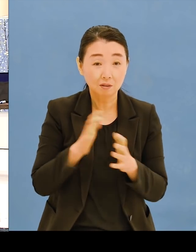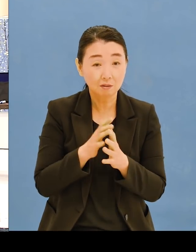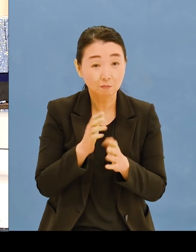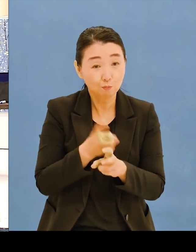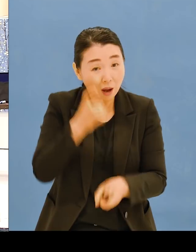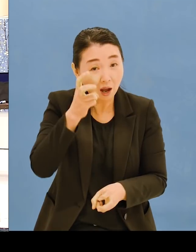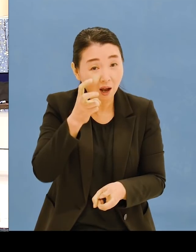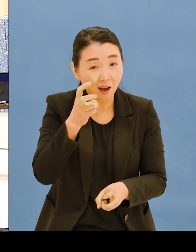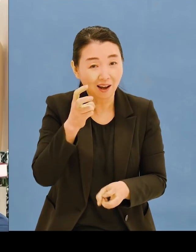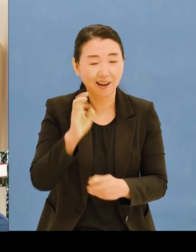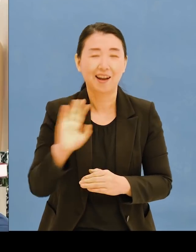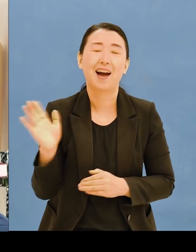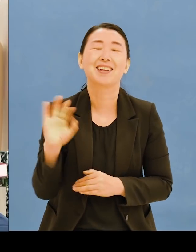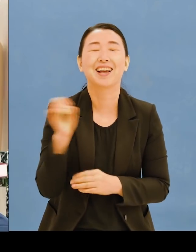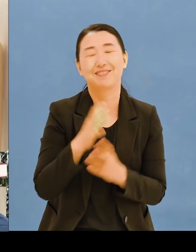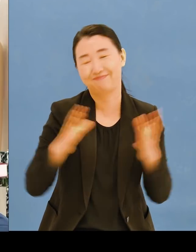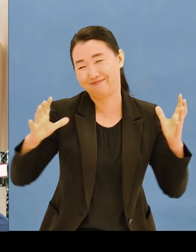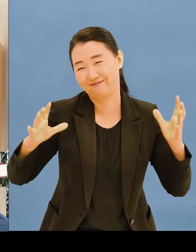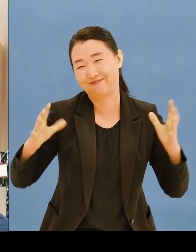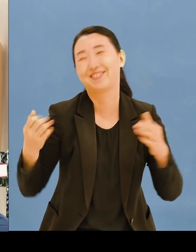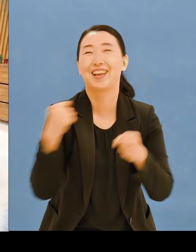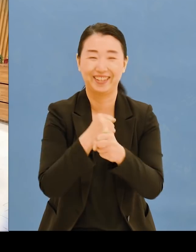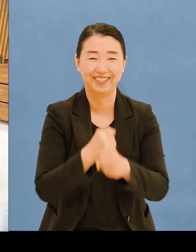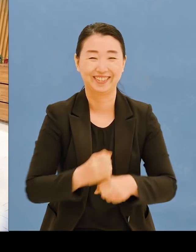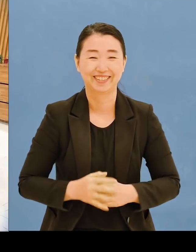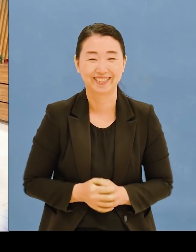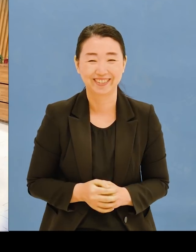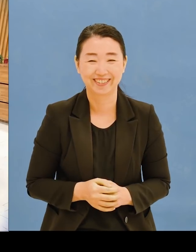지금 빠지신 상태죠. 아니요, 다시 찐 거죠.